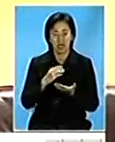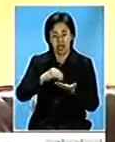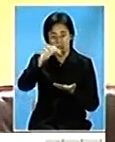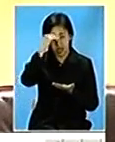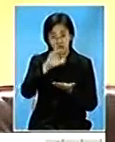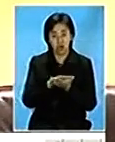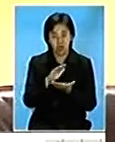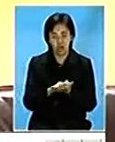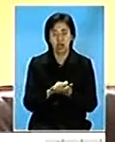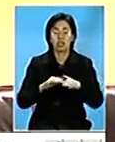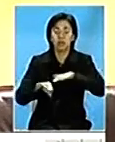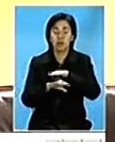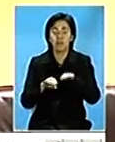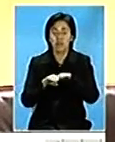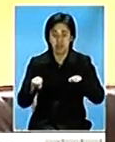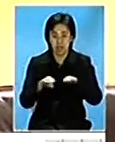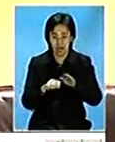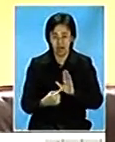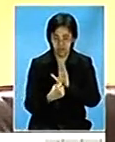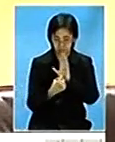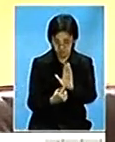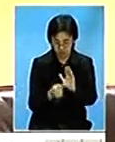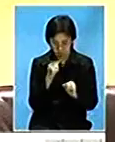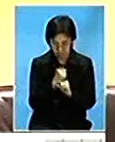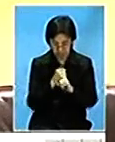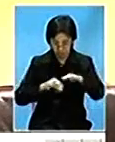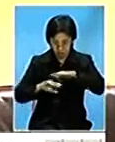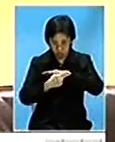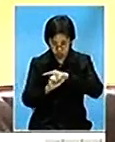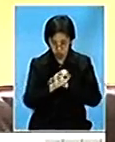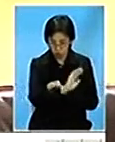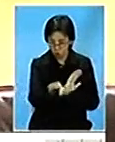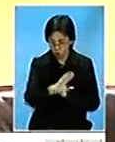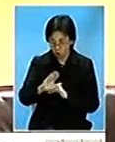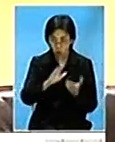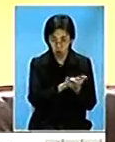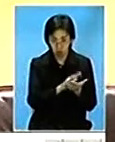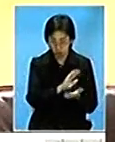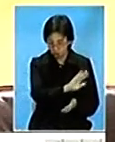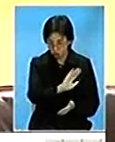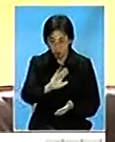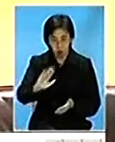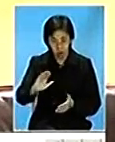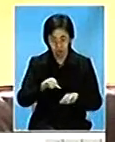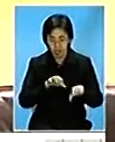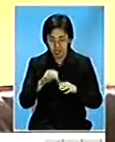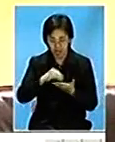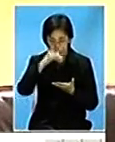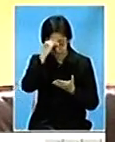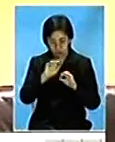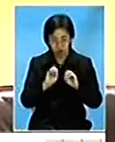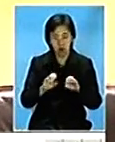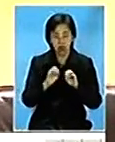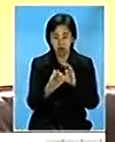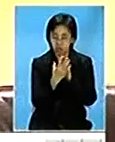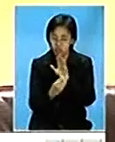รแกนกลางเนี่ยไปทำหลักสูตรของสถานศึกษาและก็การจัดการเรียนรู้